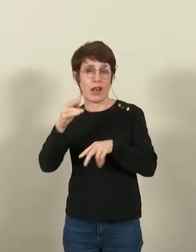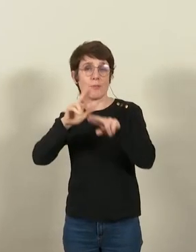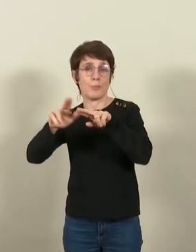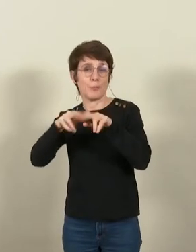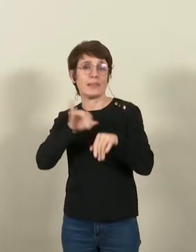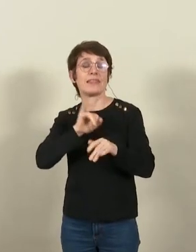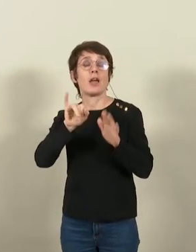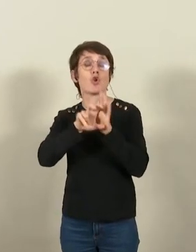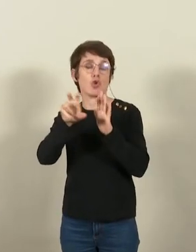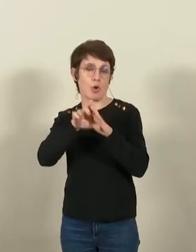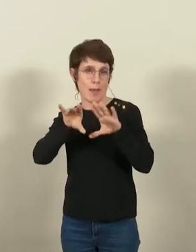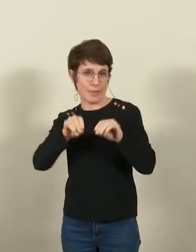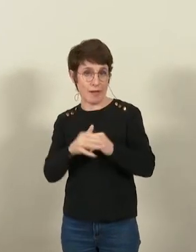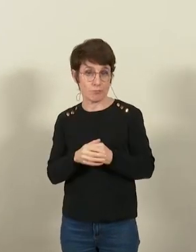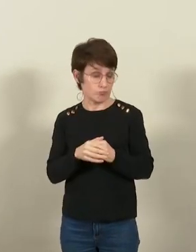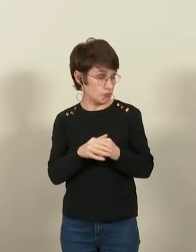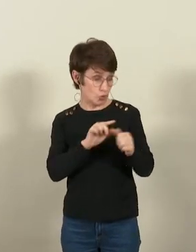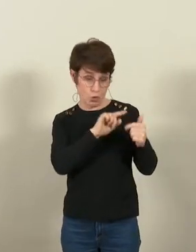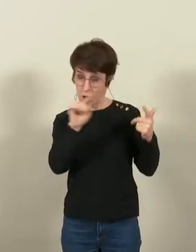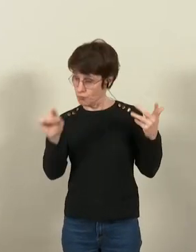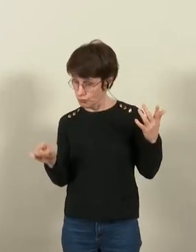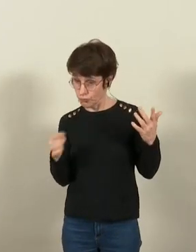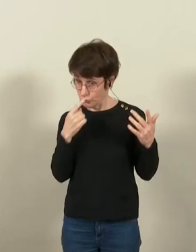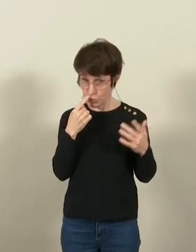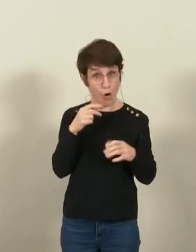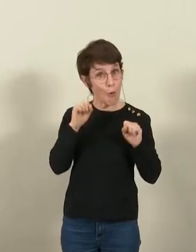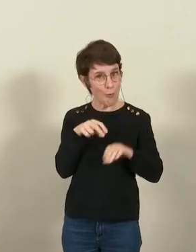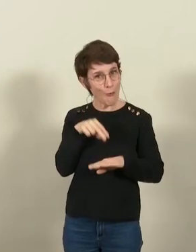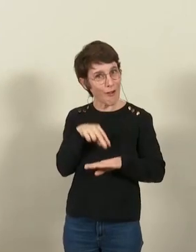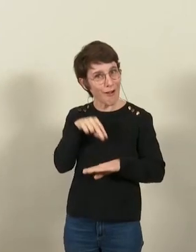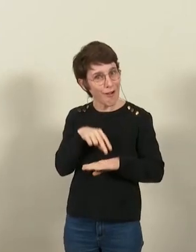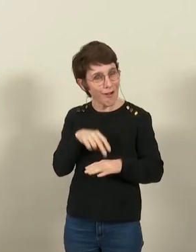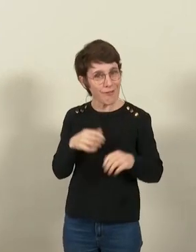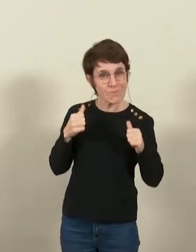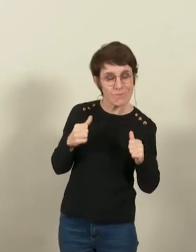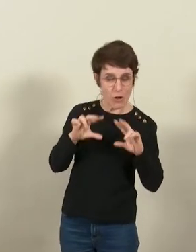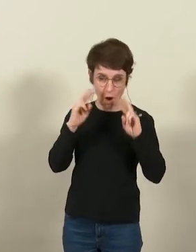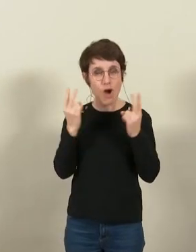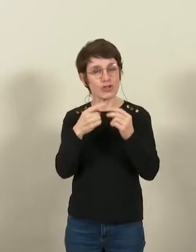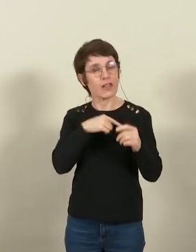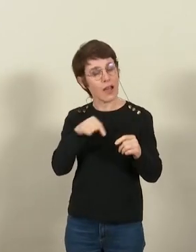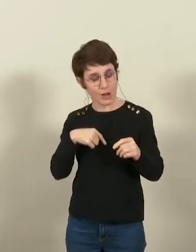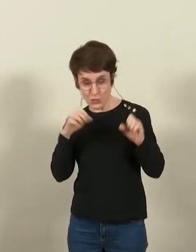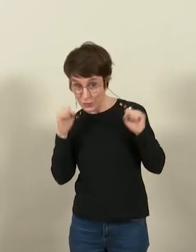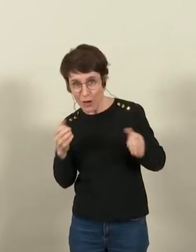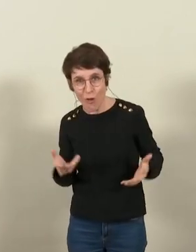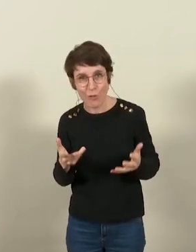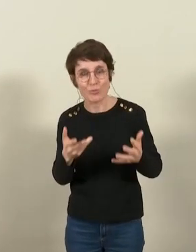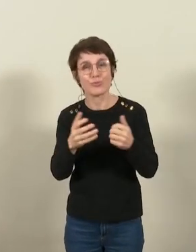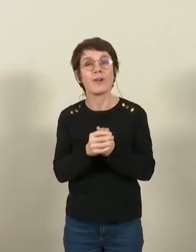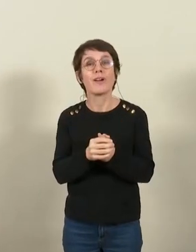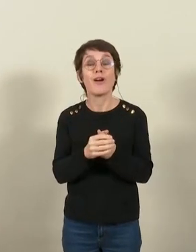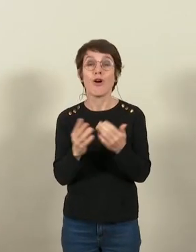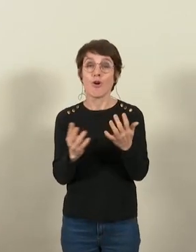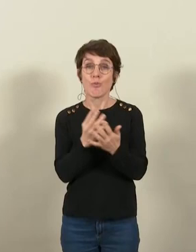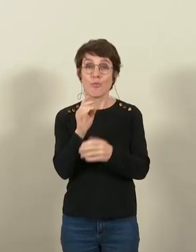à première vue on pourrait se réjouir de ce projet de réhabilitation surtout qu'on est plutôt favorable en général à ce genre de projet où vous nous proposez